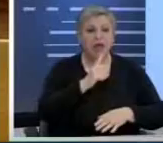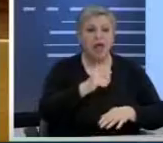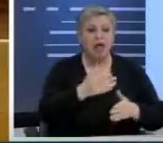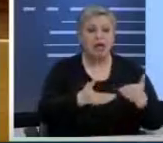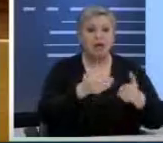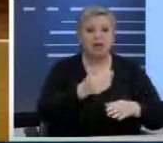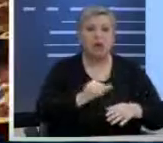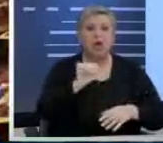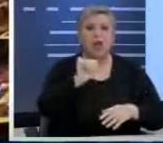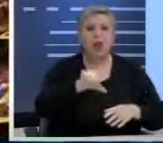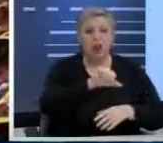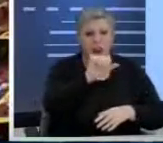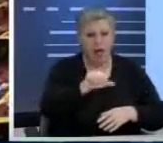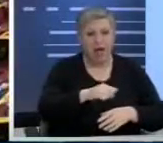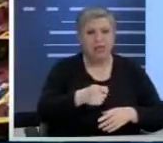κάνεις, αλλά δεν συμφωνείς